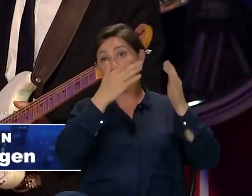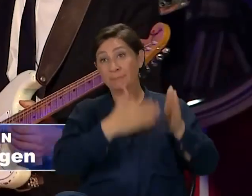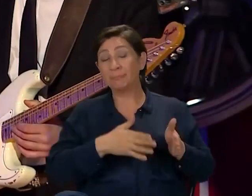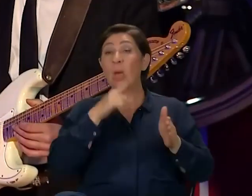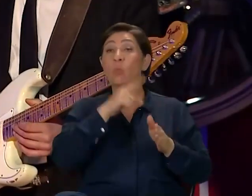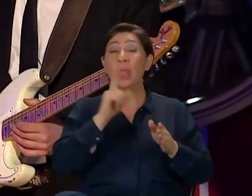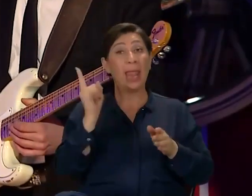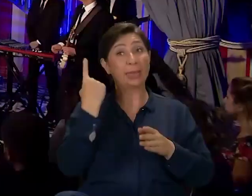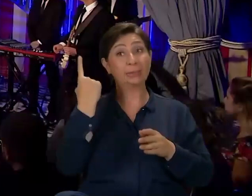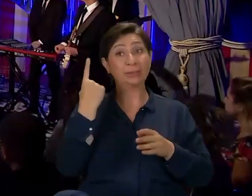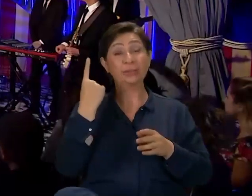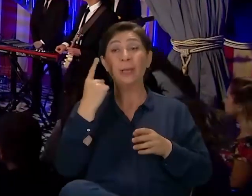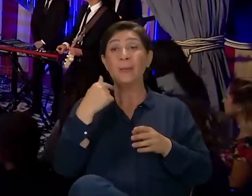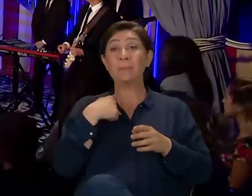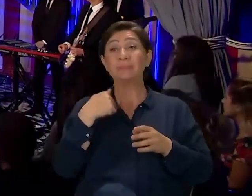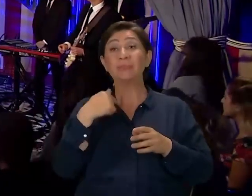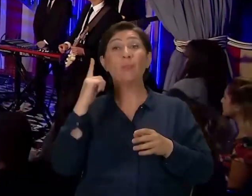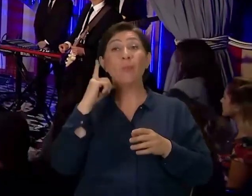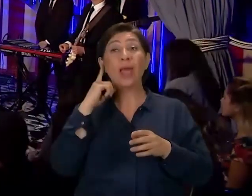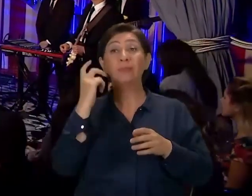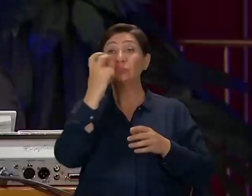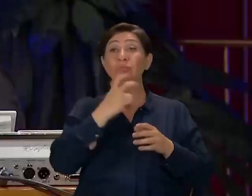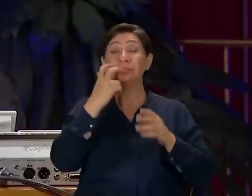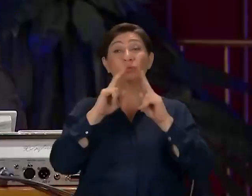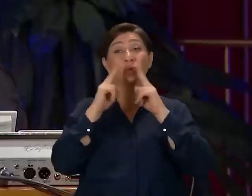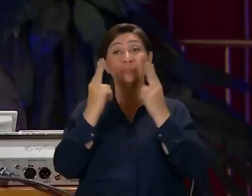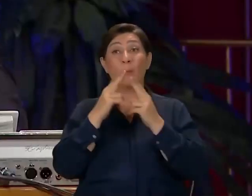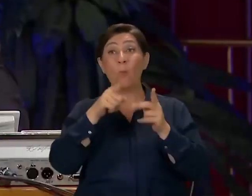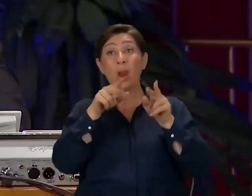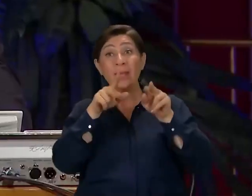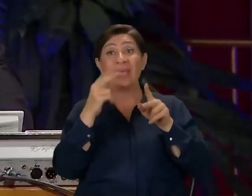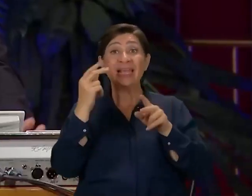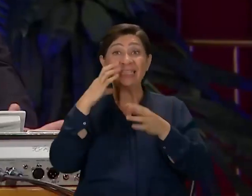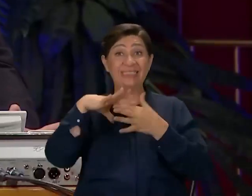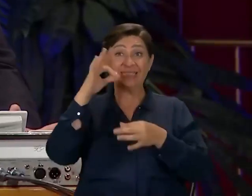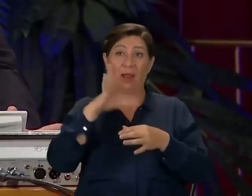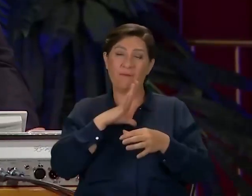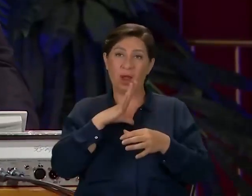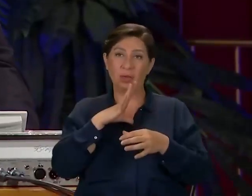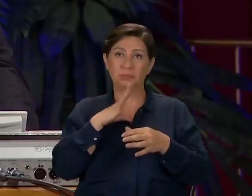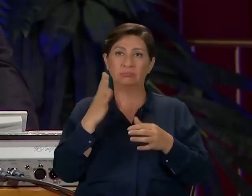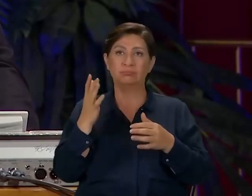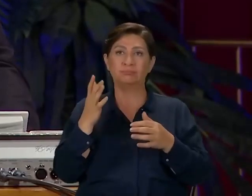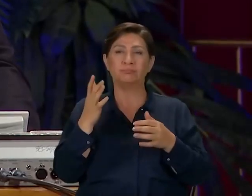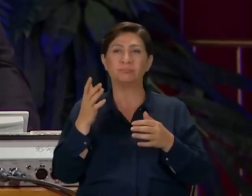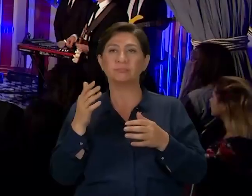bu ilginçtir. Yani bizim popüler müzik dünyamızda böyle insanlar vardır. Mesela